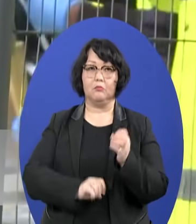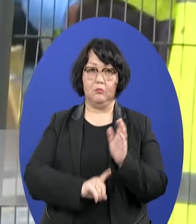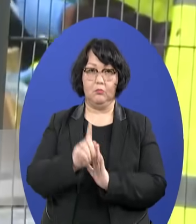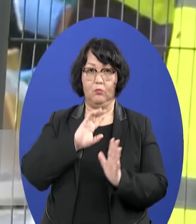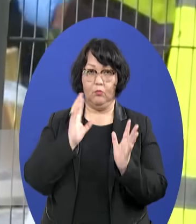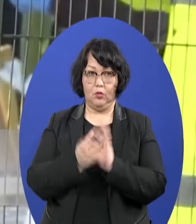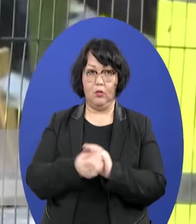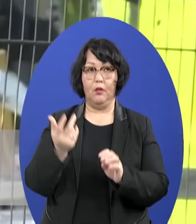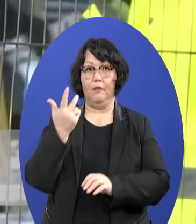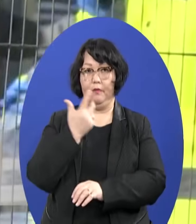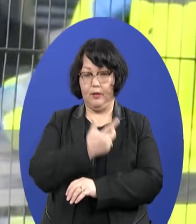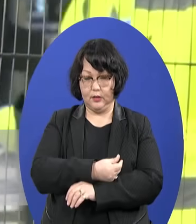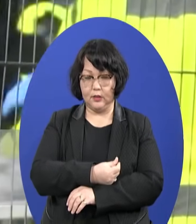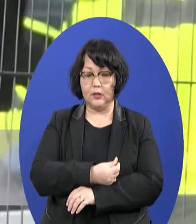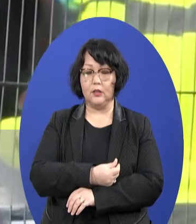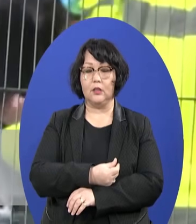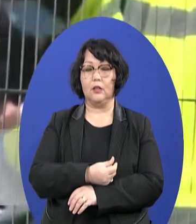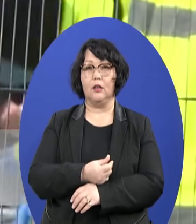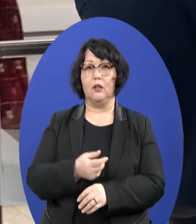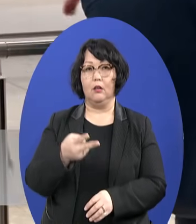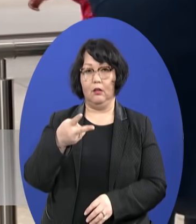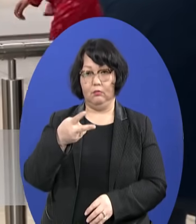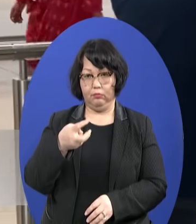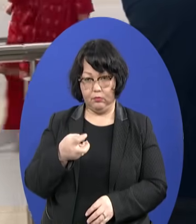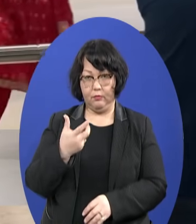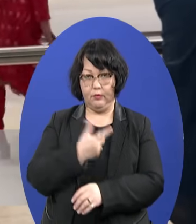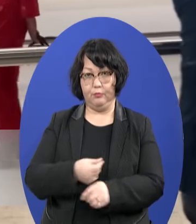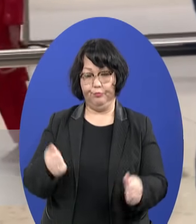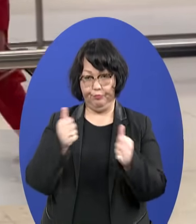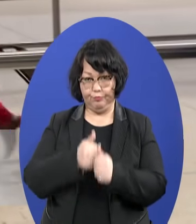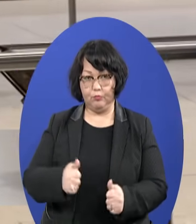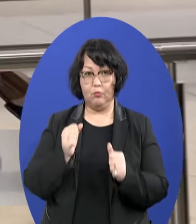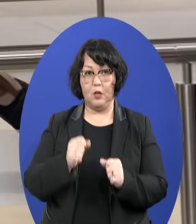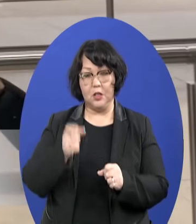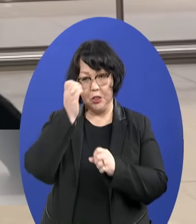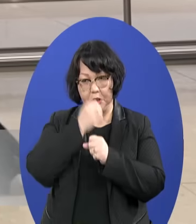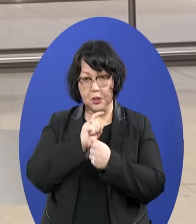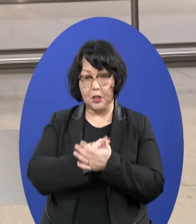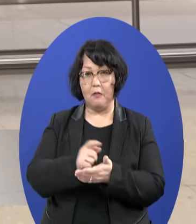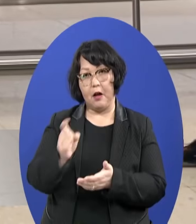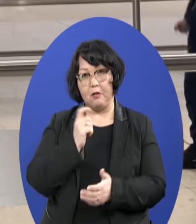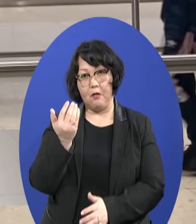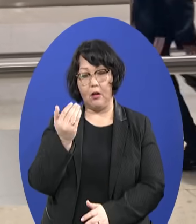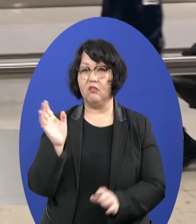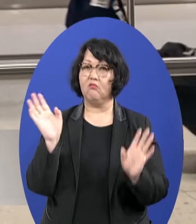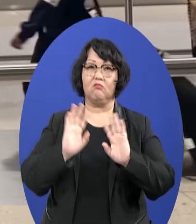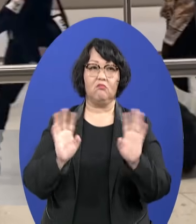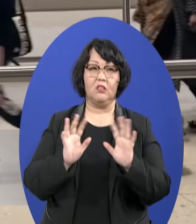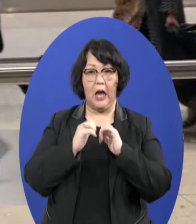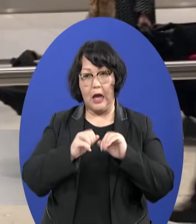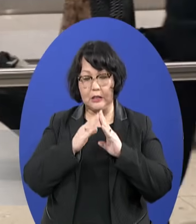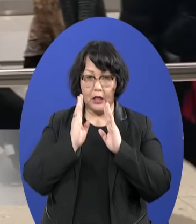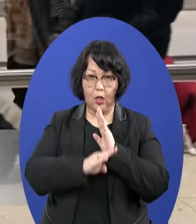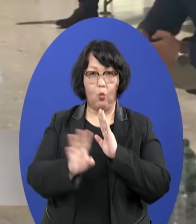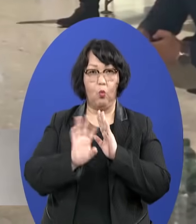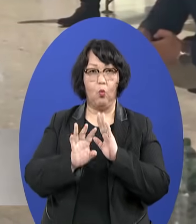гэхдээ вакцинд хамрагдсан одоо хүмүүсийг ийм одоо шинжилгээний хариу шаардлагүйгээр ажиглалтанд тусгаарлалтанд оруулалгүйгээр